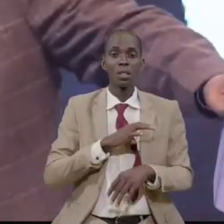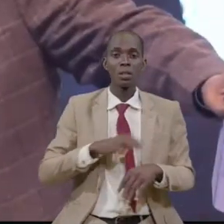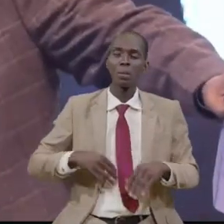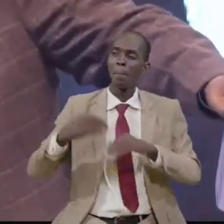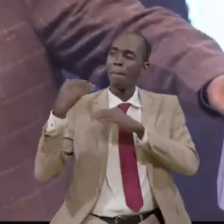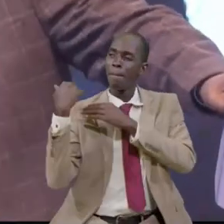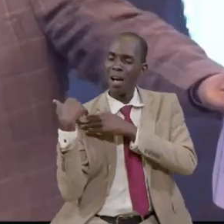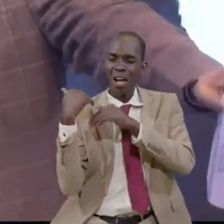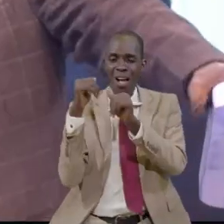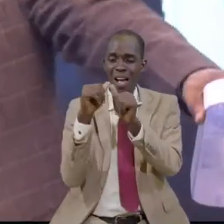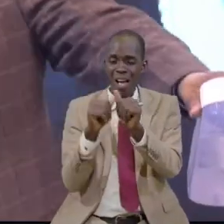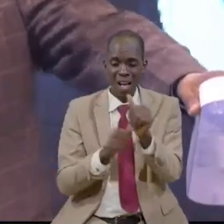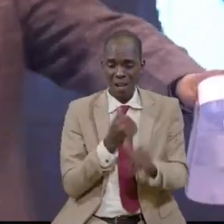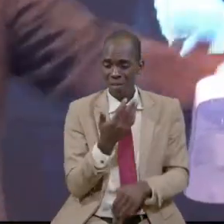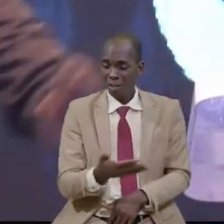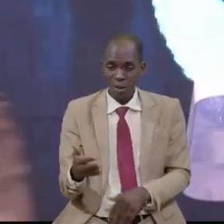sans laisser